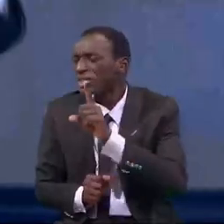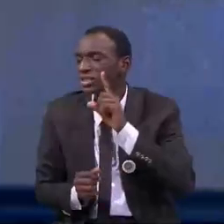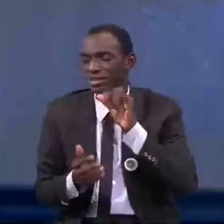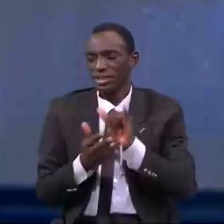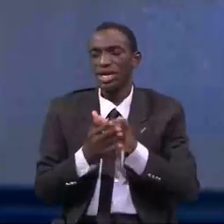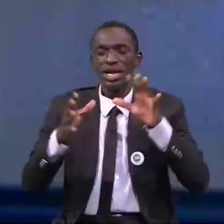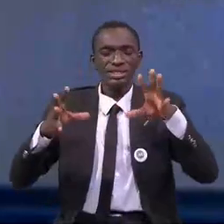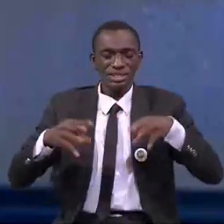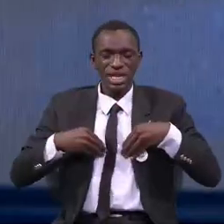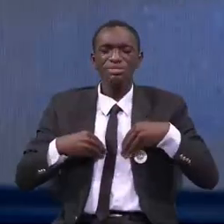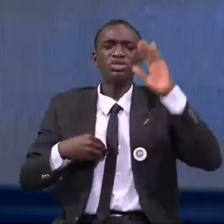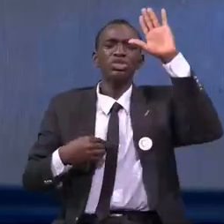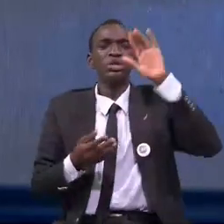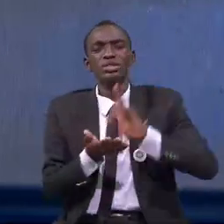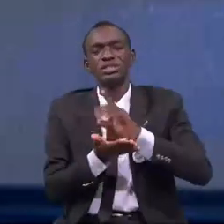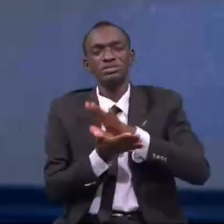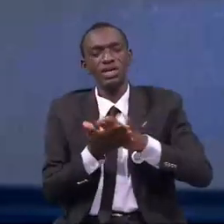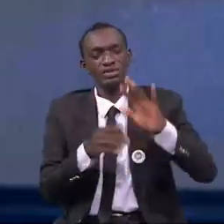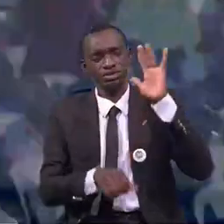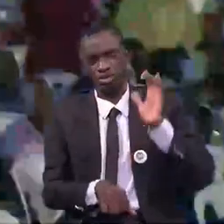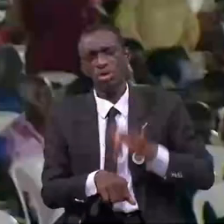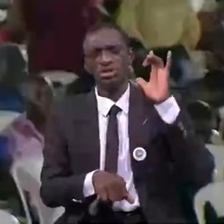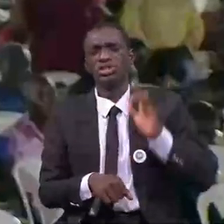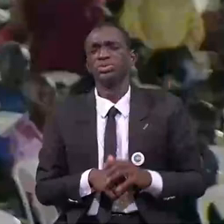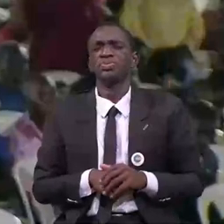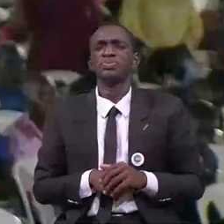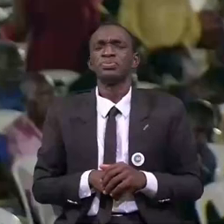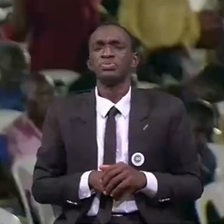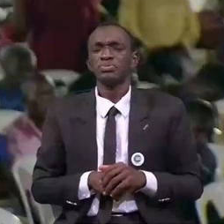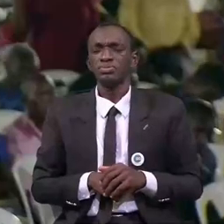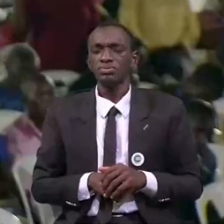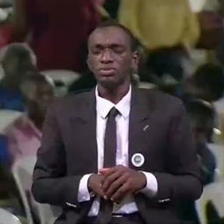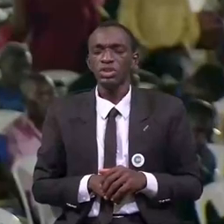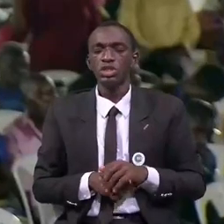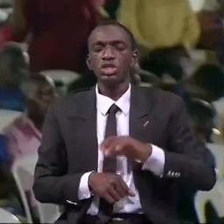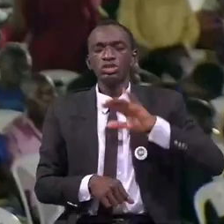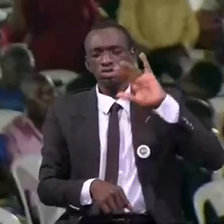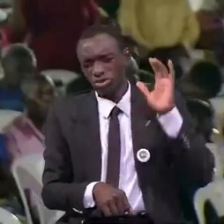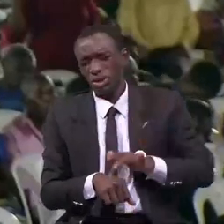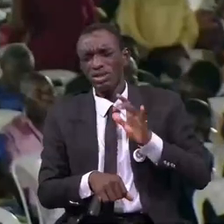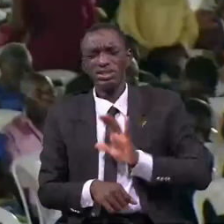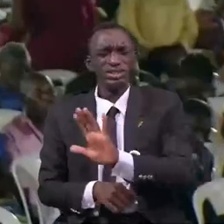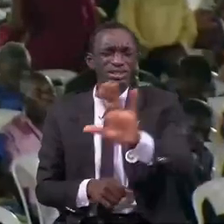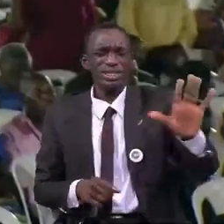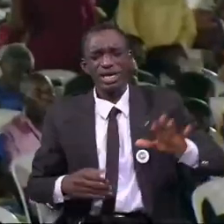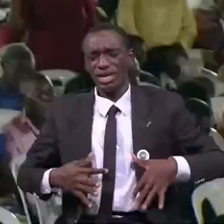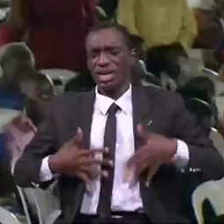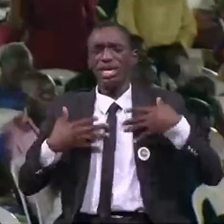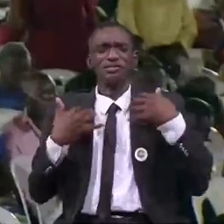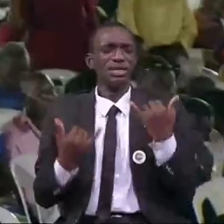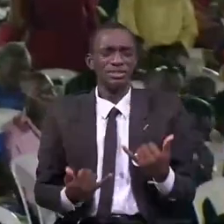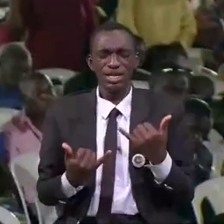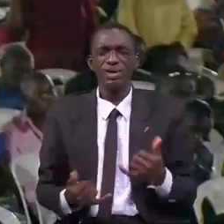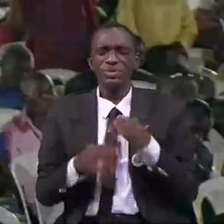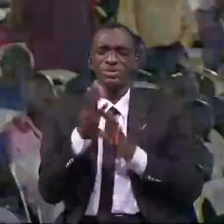soir à tous ceux qui acceptent ta touche divine touche le cœur